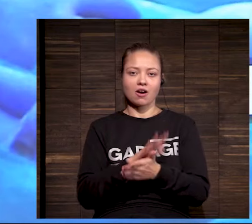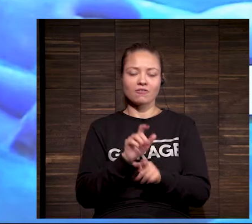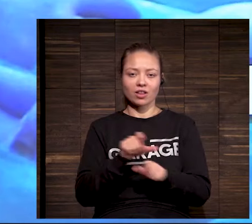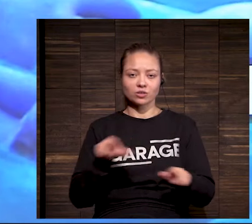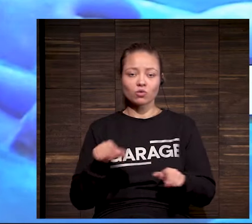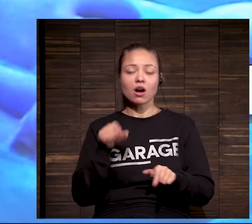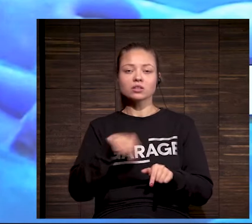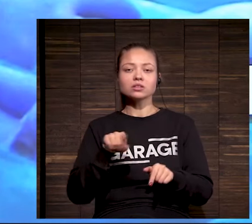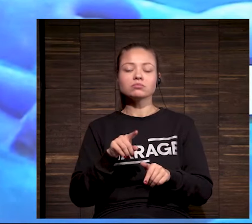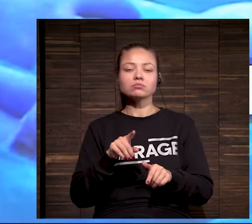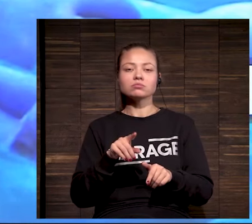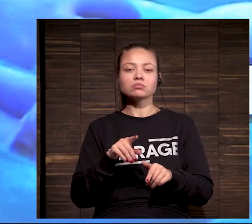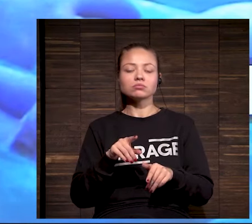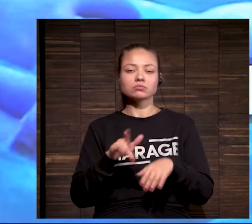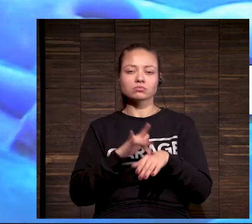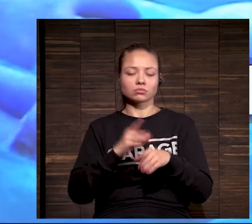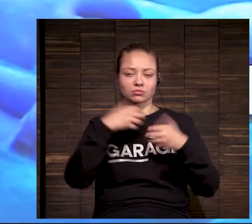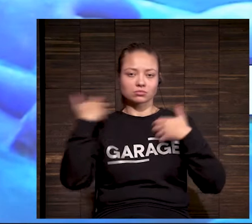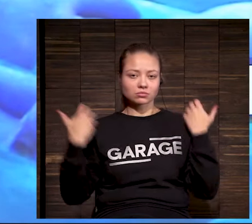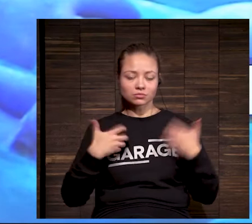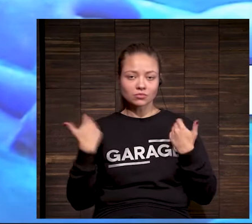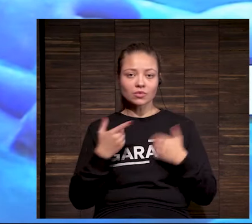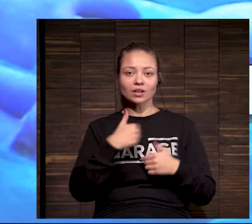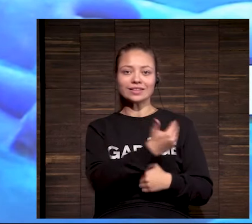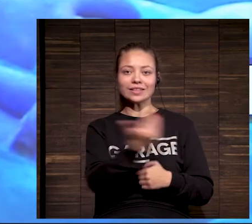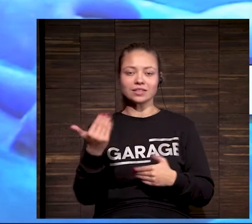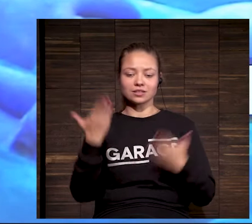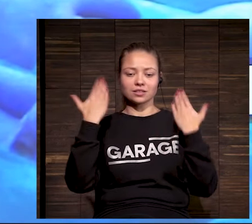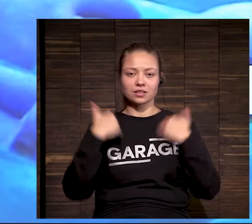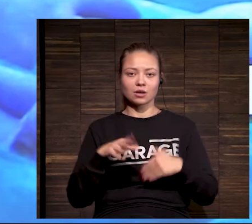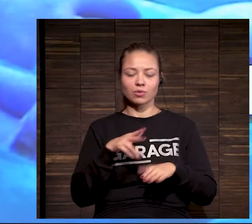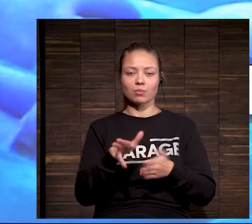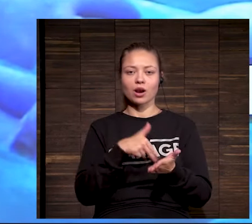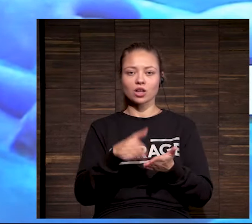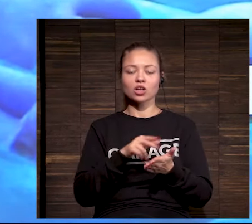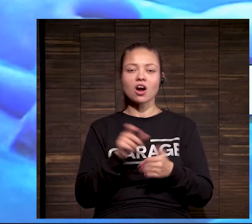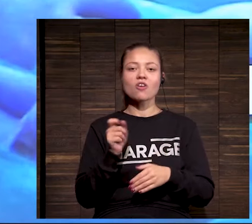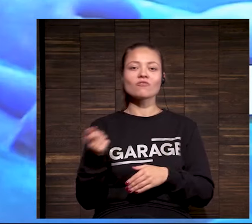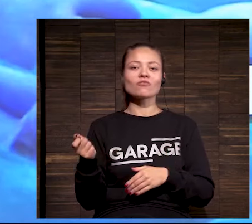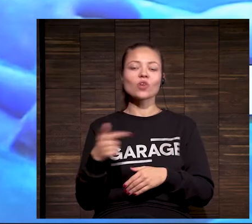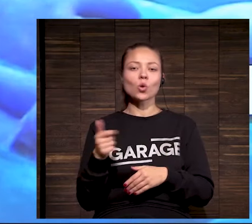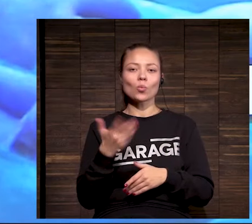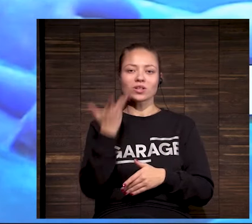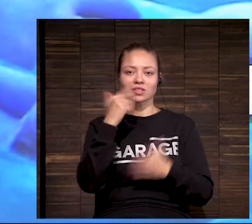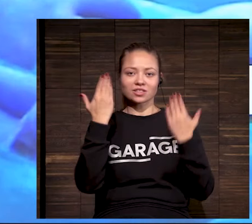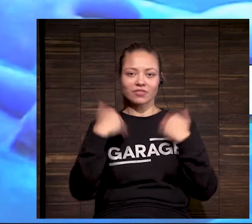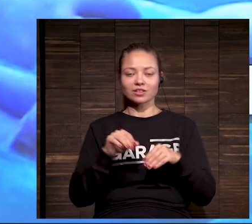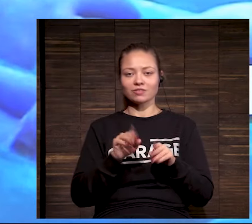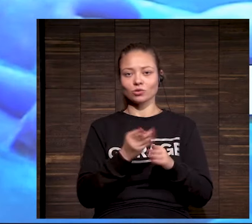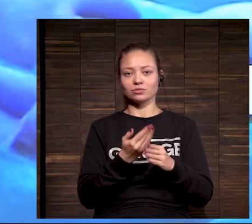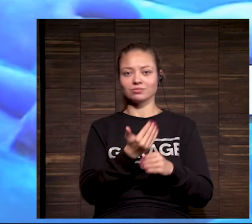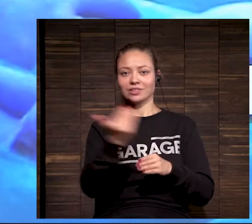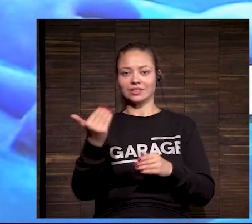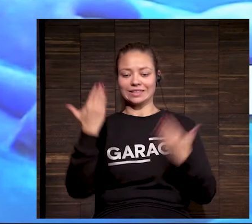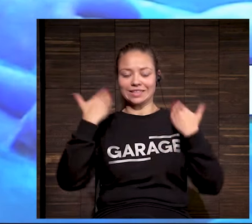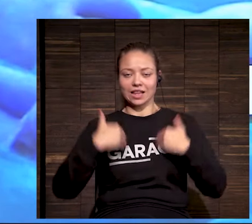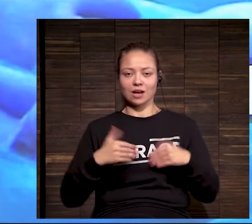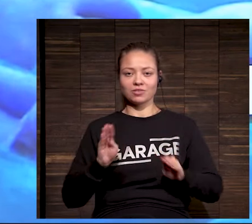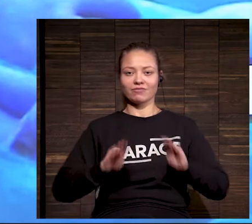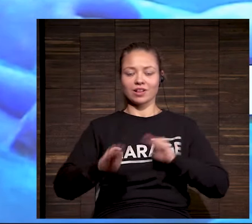до гола были их тела были покрашены в голубой цвет и их телами выкладывались вот такие